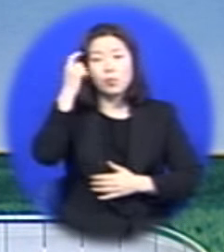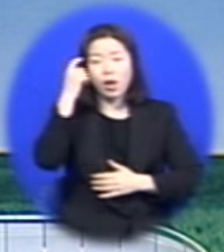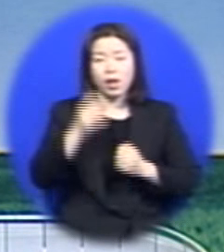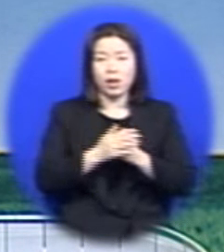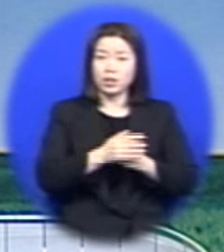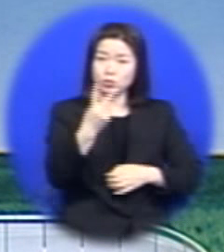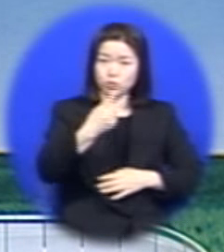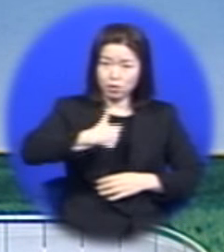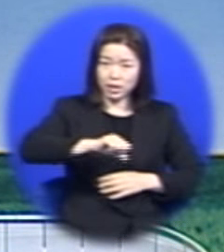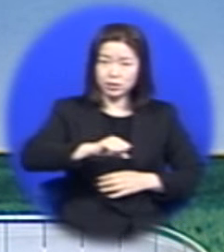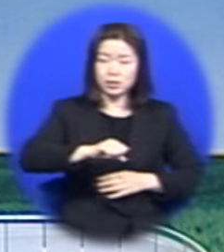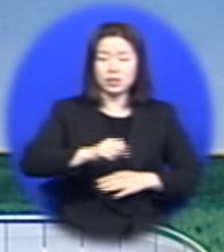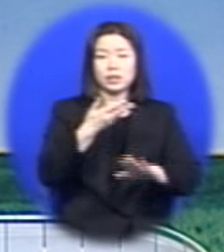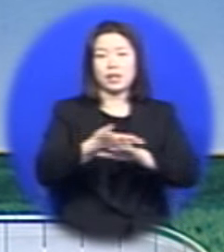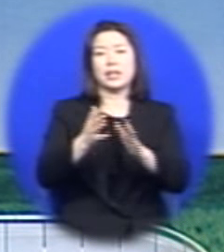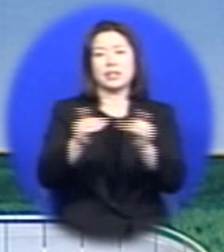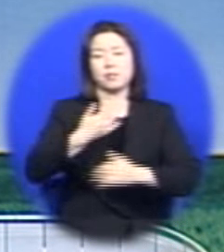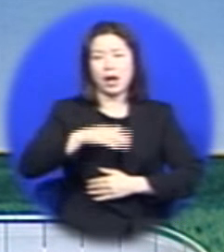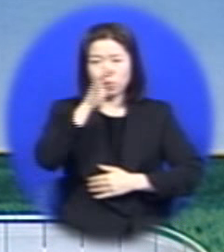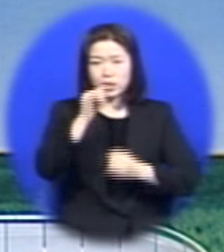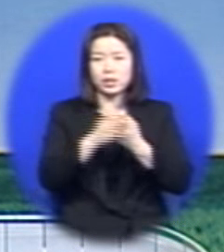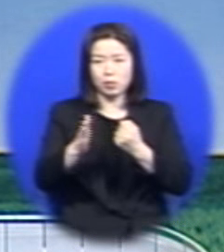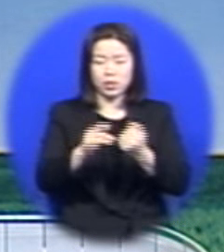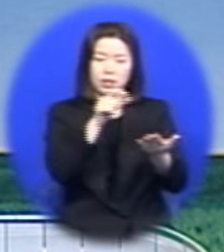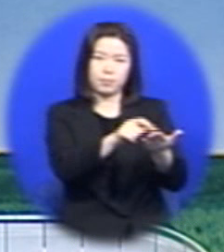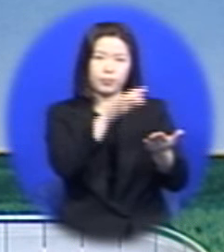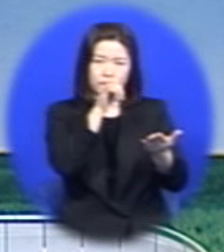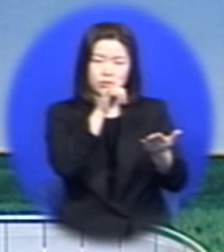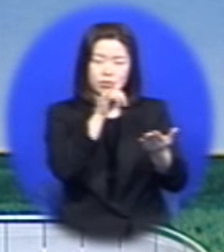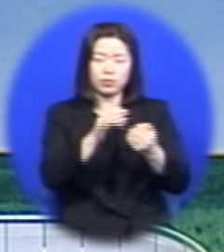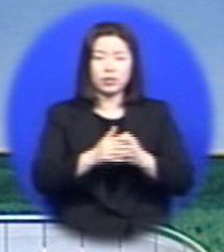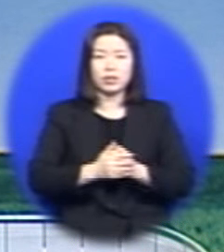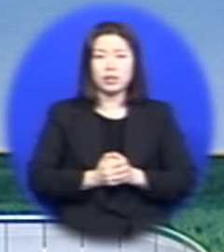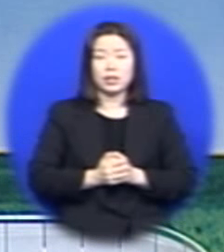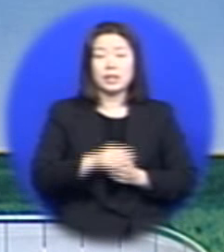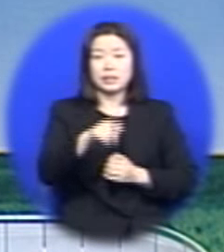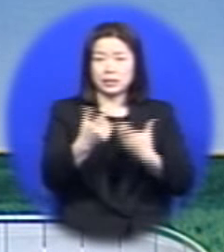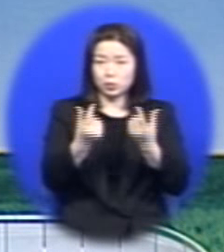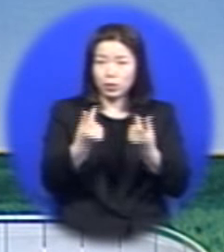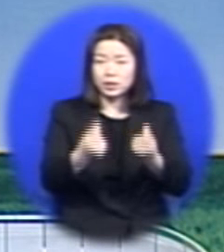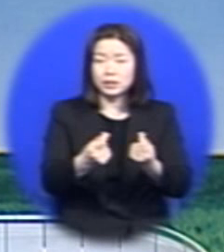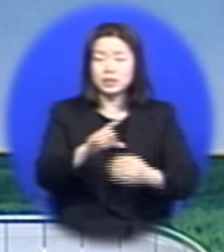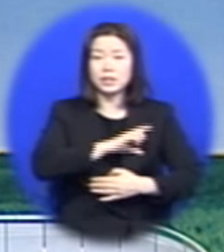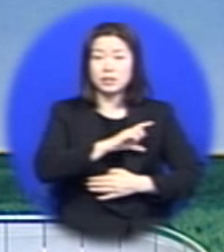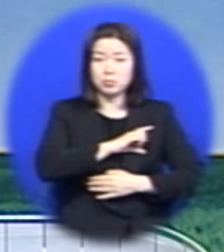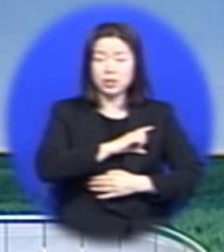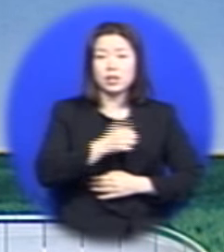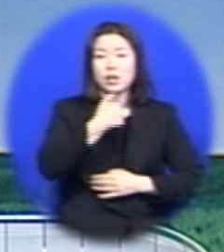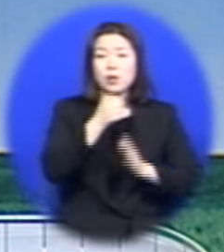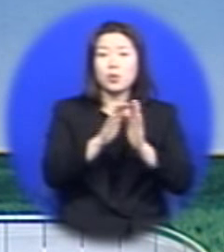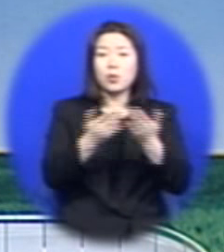루포를 사람들이 알고 있으니까 그렇게 하지 않았겠어요. 그 똑같은 이름이 로마서에